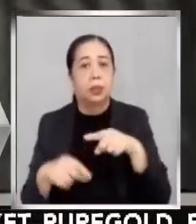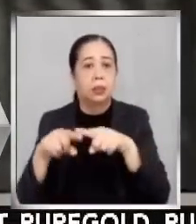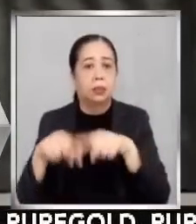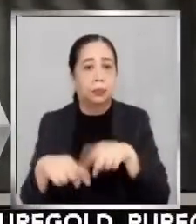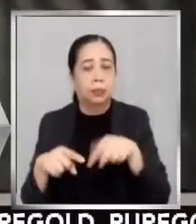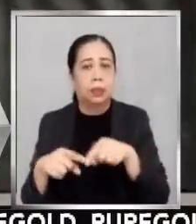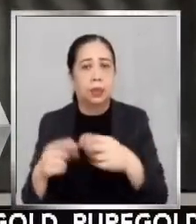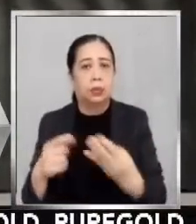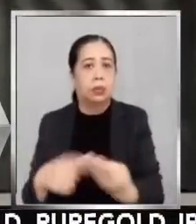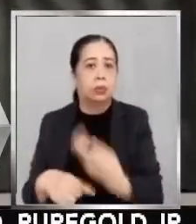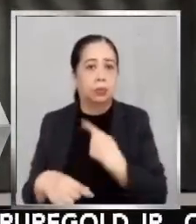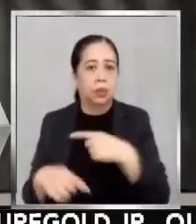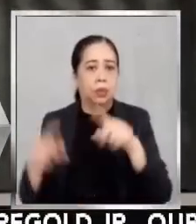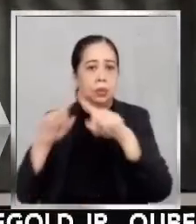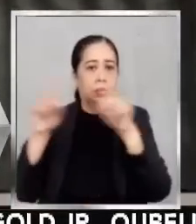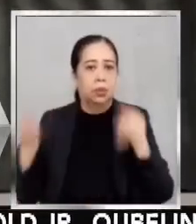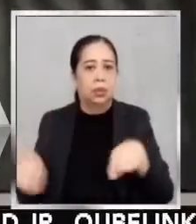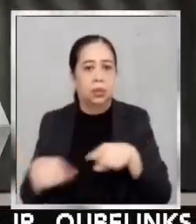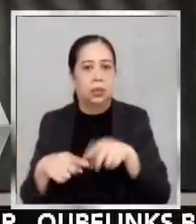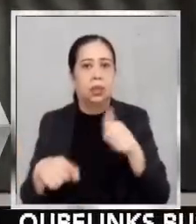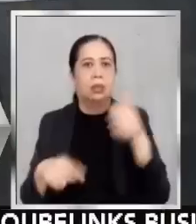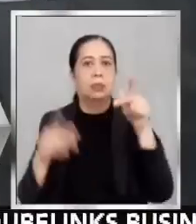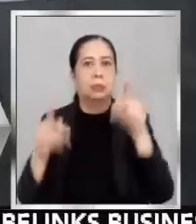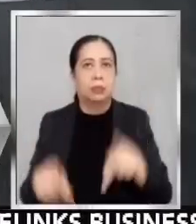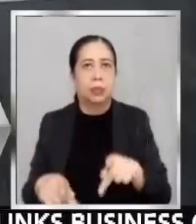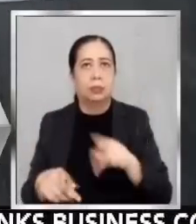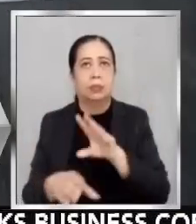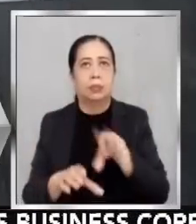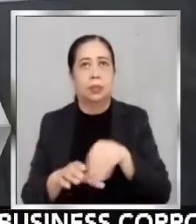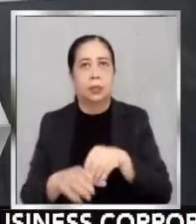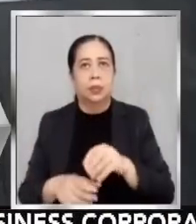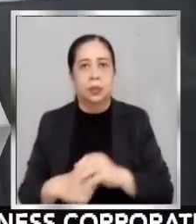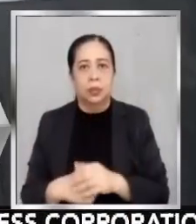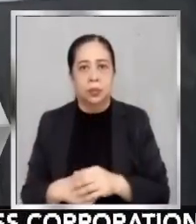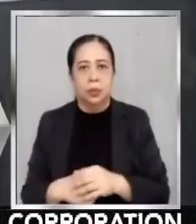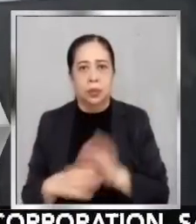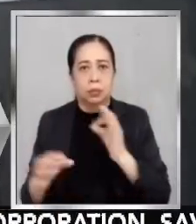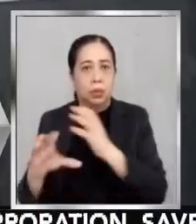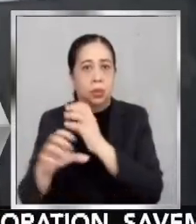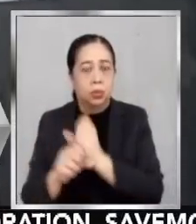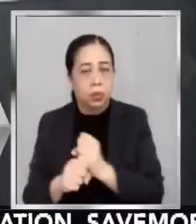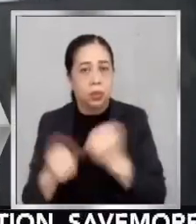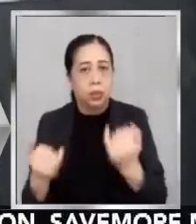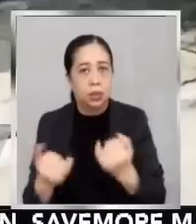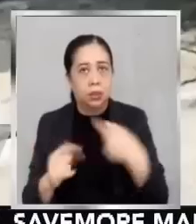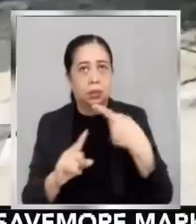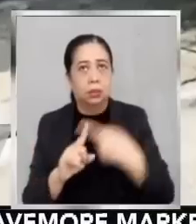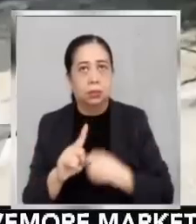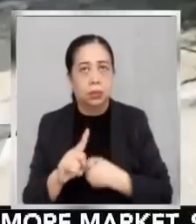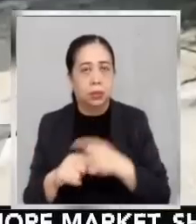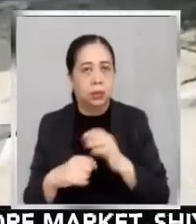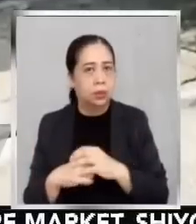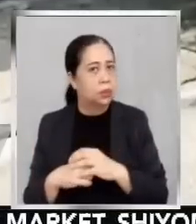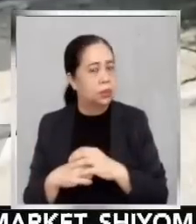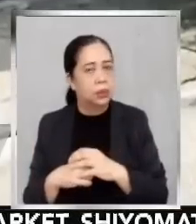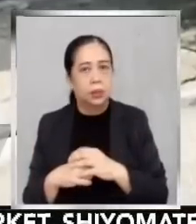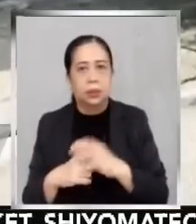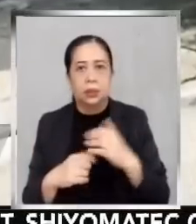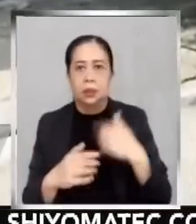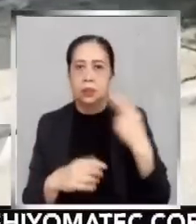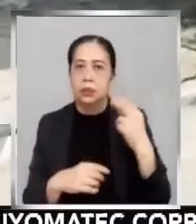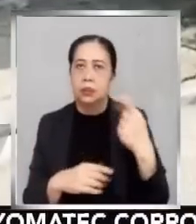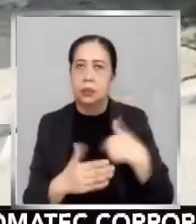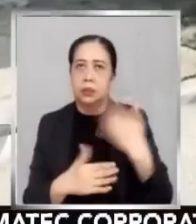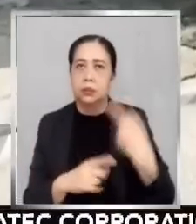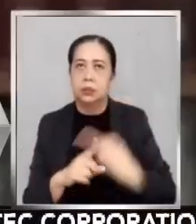ng title. May ibang taong involved. Kung makuha ko siya ngayong month na to or hanggang next month, baka